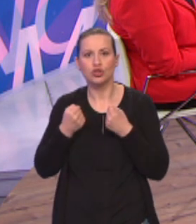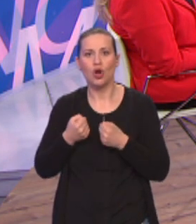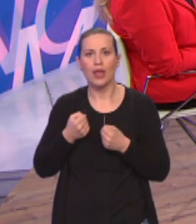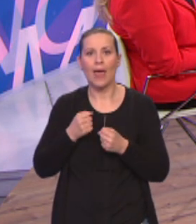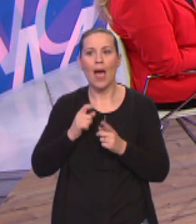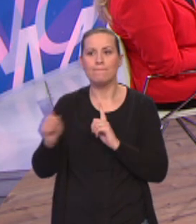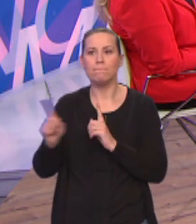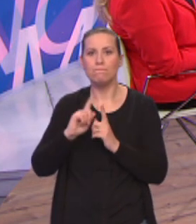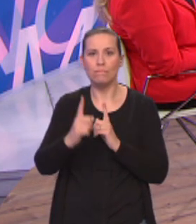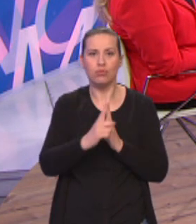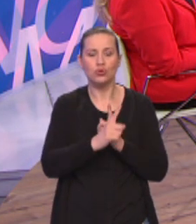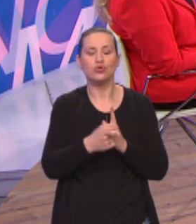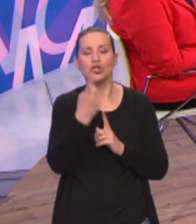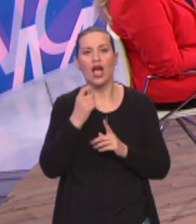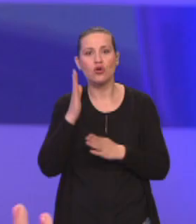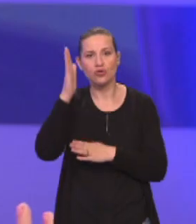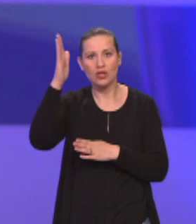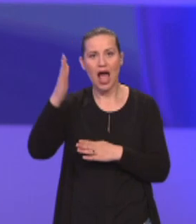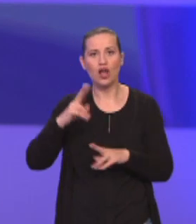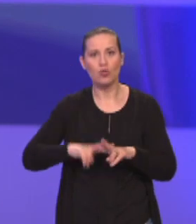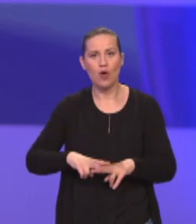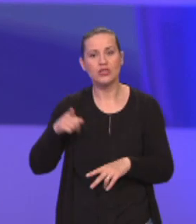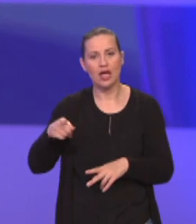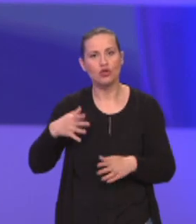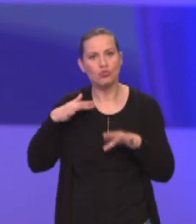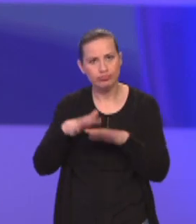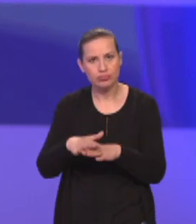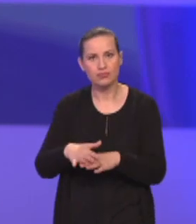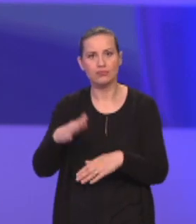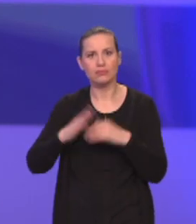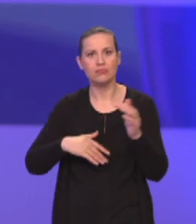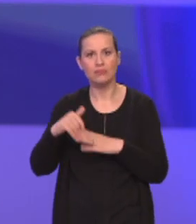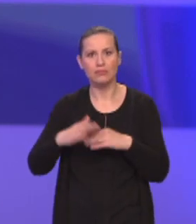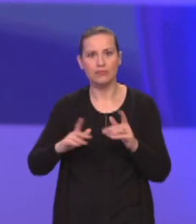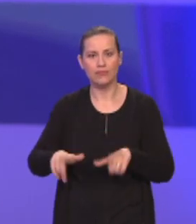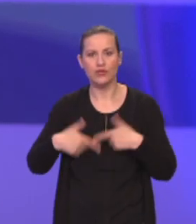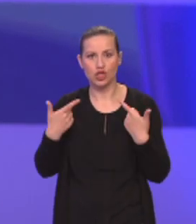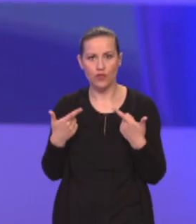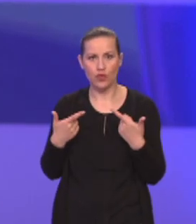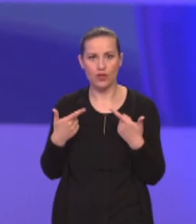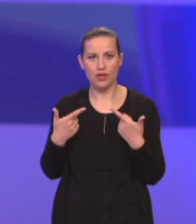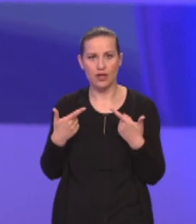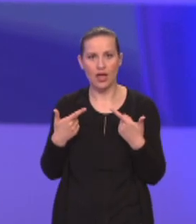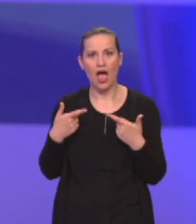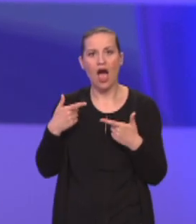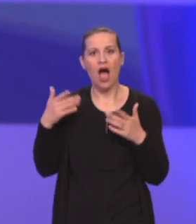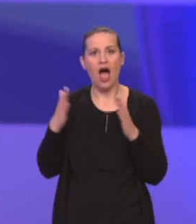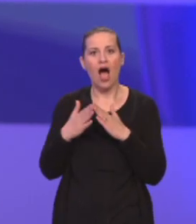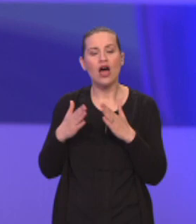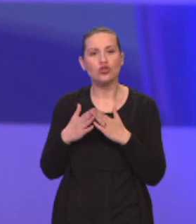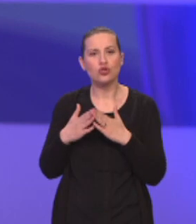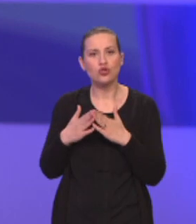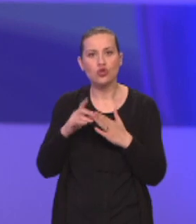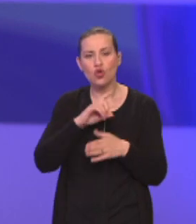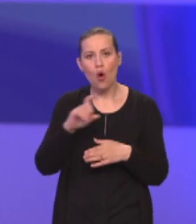su jako udaljeni od bolnica, što naravno utječe na tu kvalitetu života. Dom će biti koncipiran način